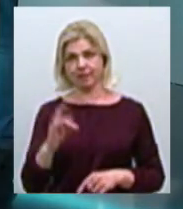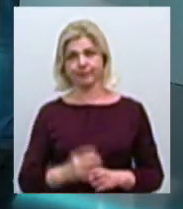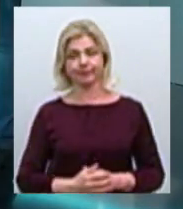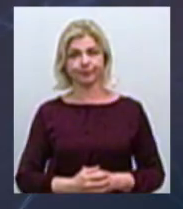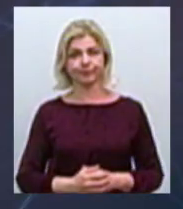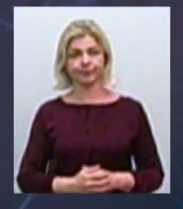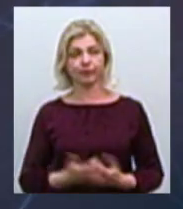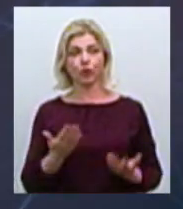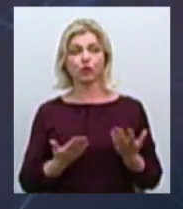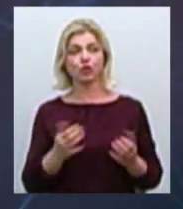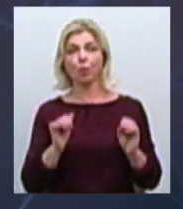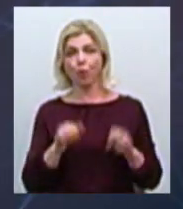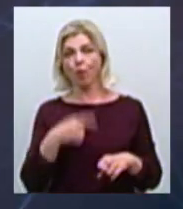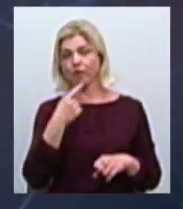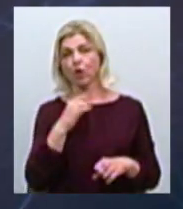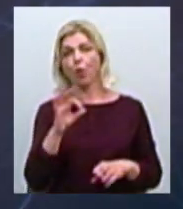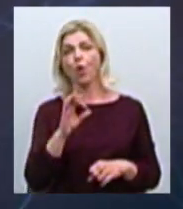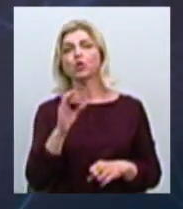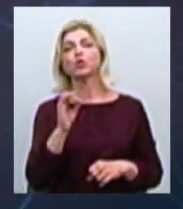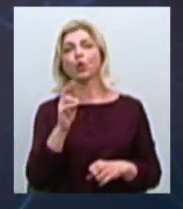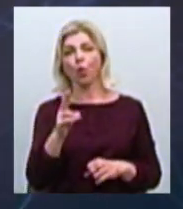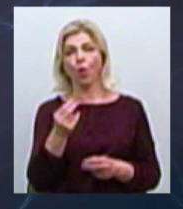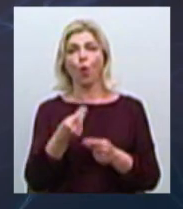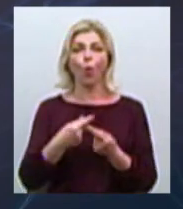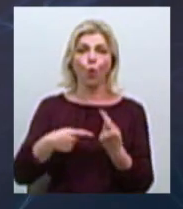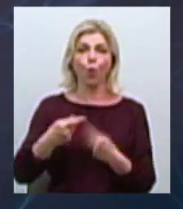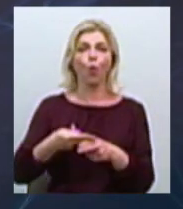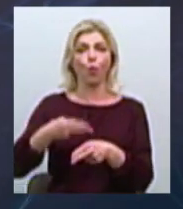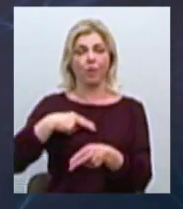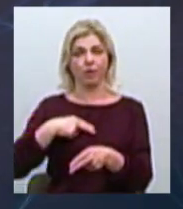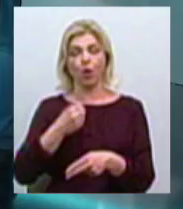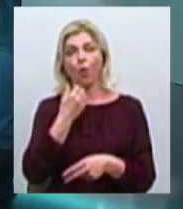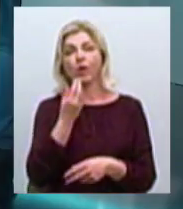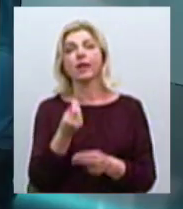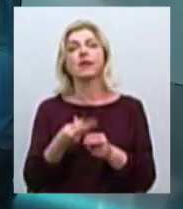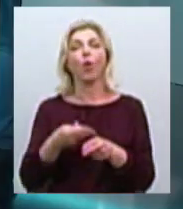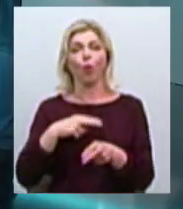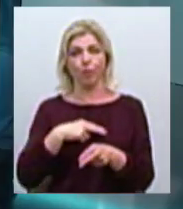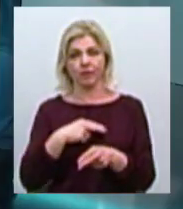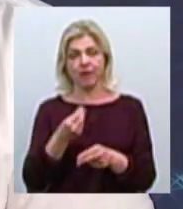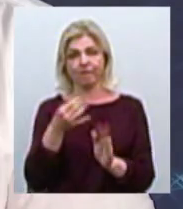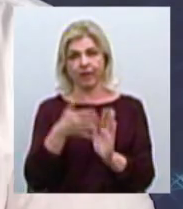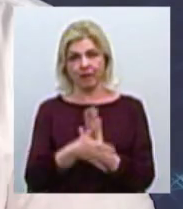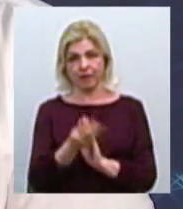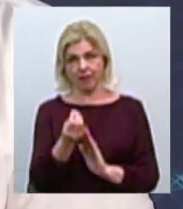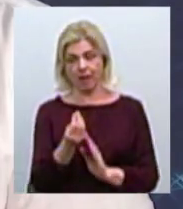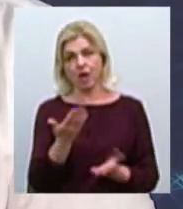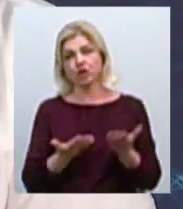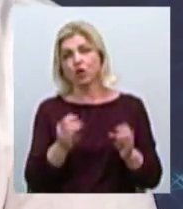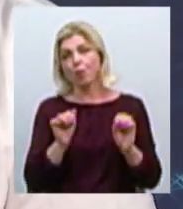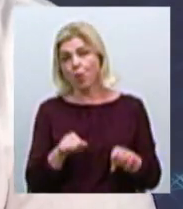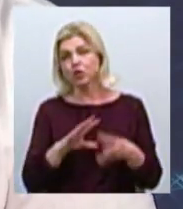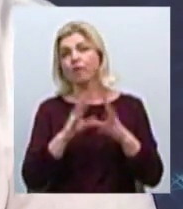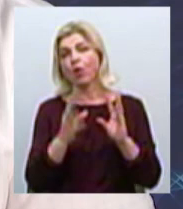Чи можна говорити про термін окупаємості, коли окупляться гроші, витрачені на них? Чи можна взагалі говорити